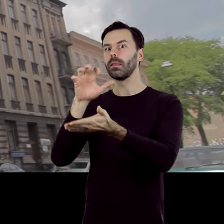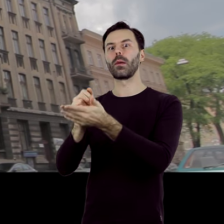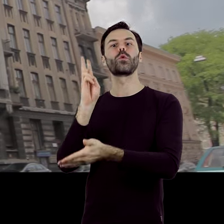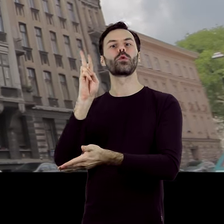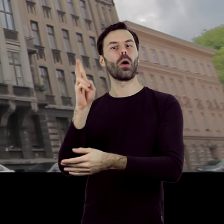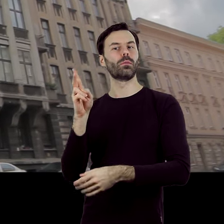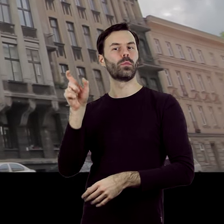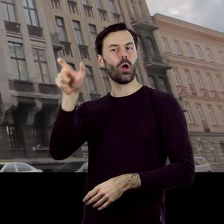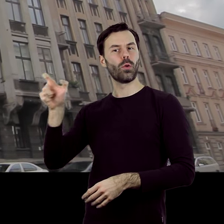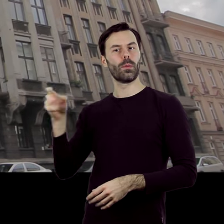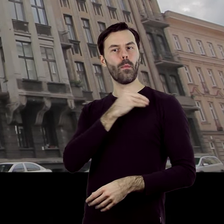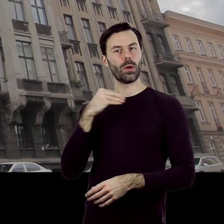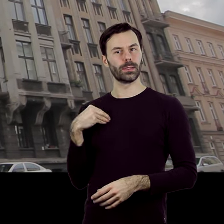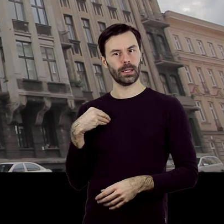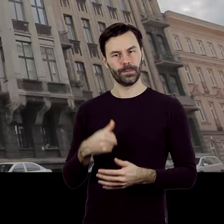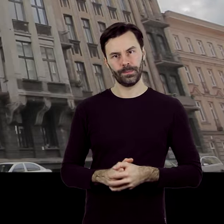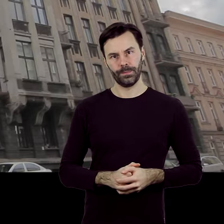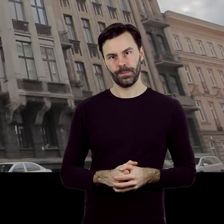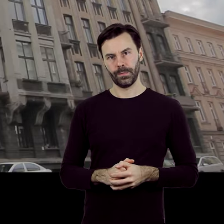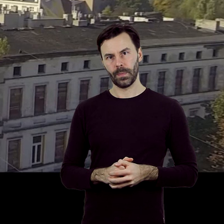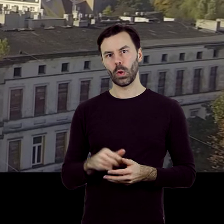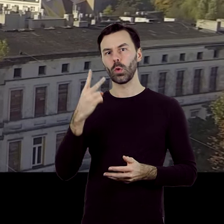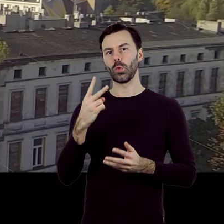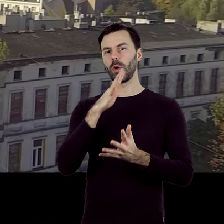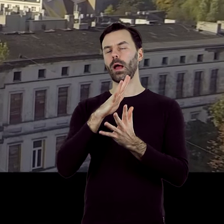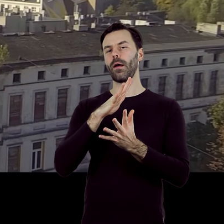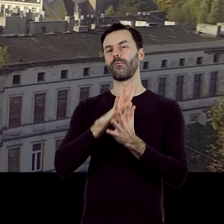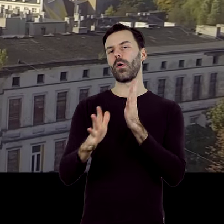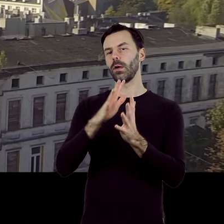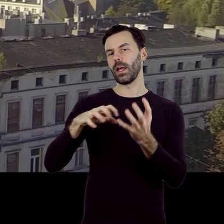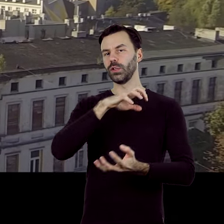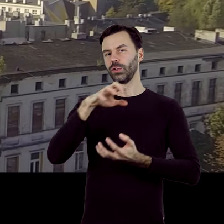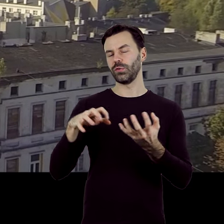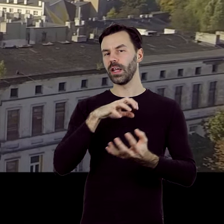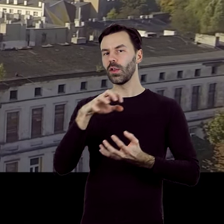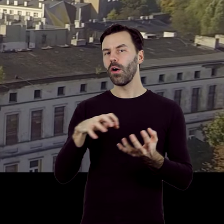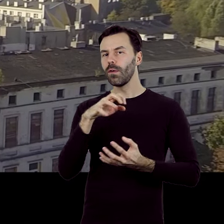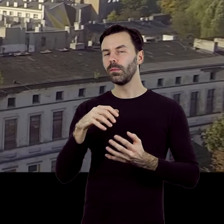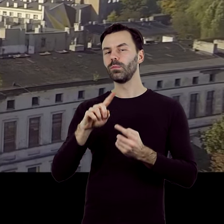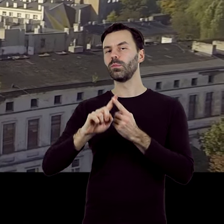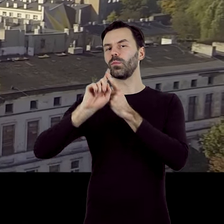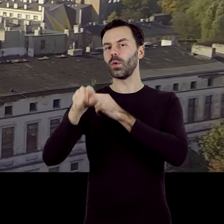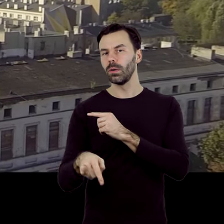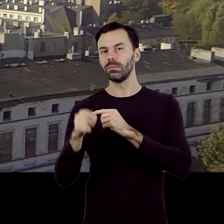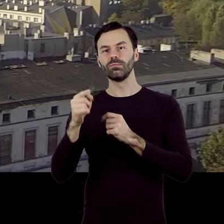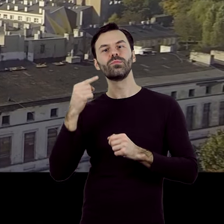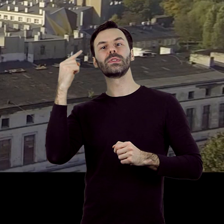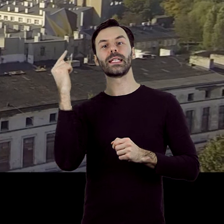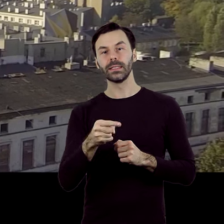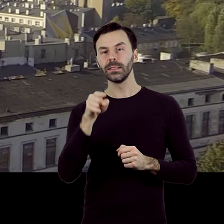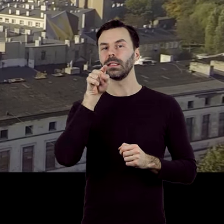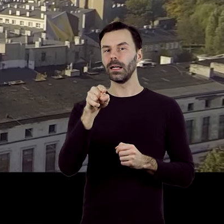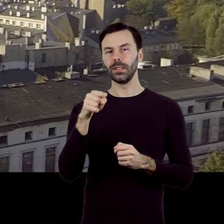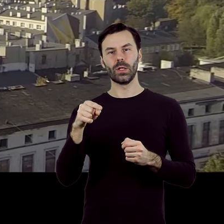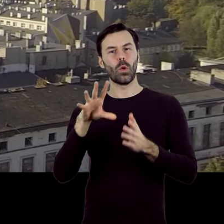polska. Po II wojnie światowej w warunkach gospodarki centralnie planowanej zapadają decyzje o rozwoju